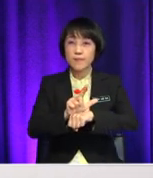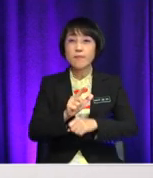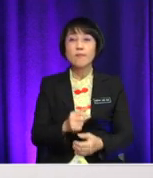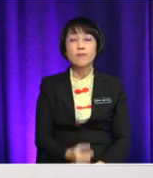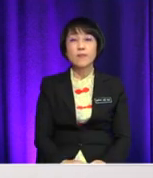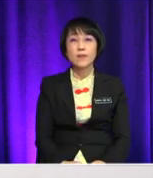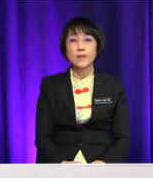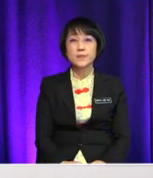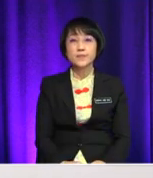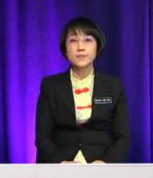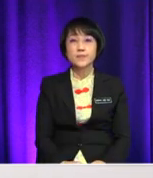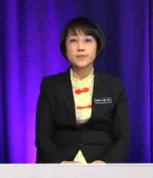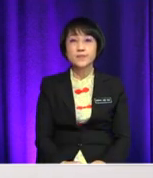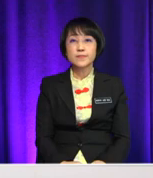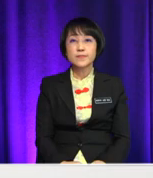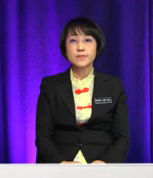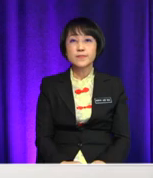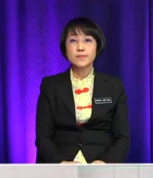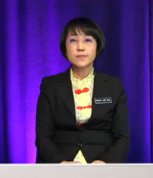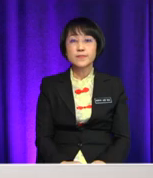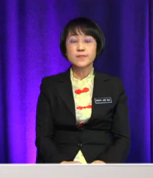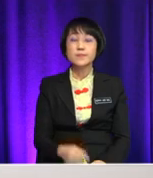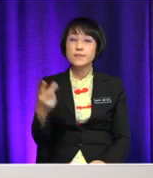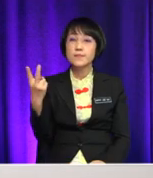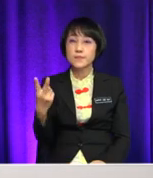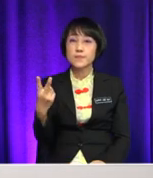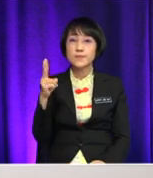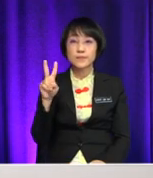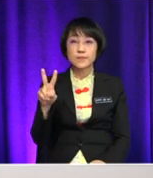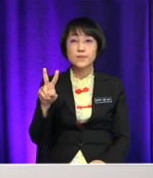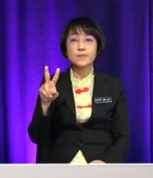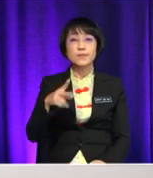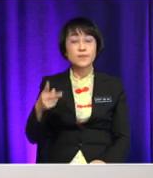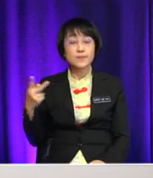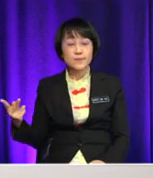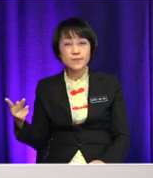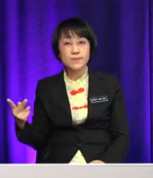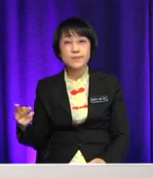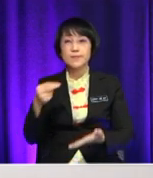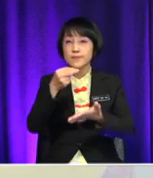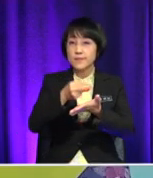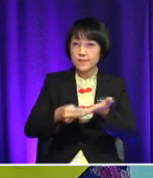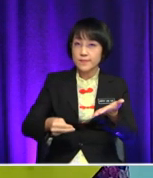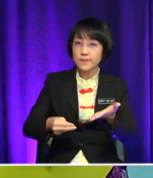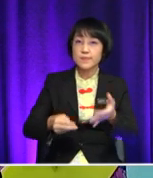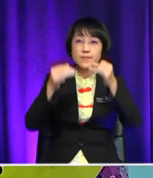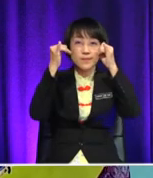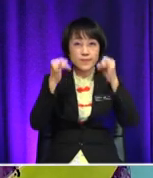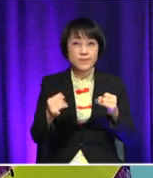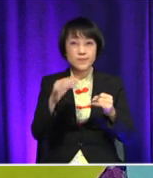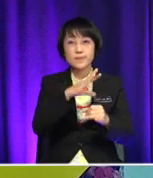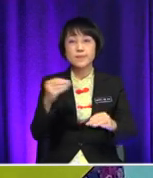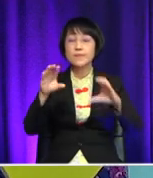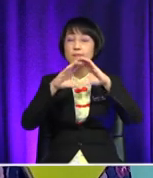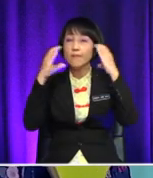maknanya ada kedua-dua yang dinilai yaitu secari individu dan juga berkumpulan dan Sekali lagi